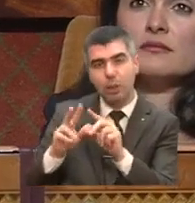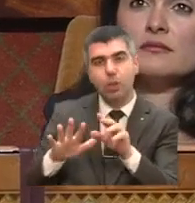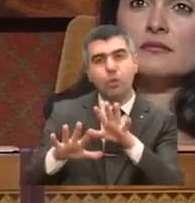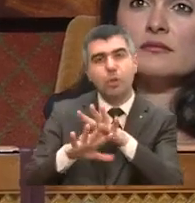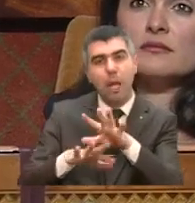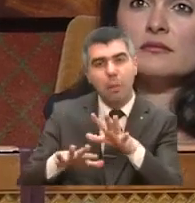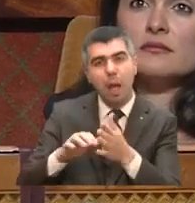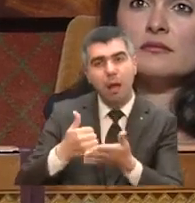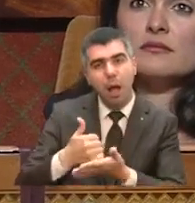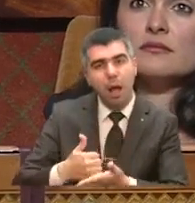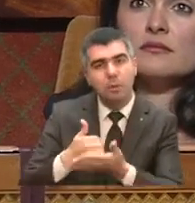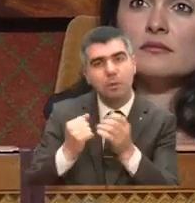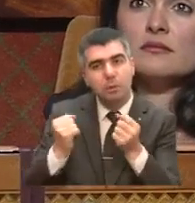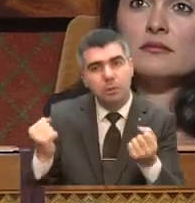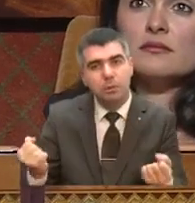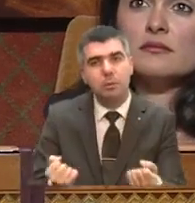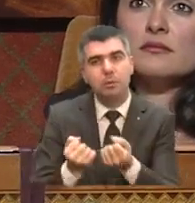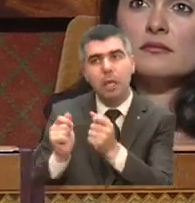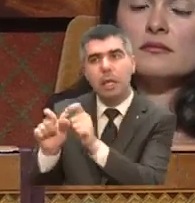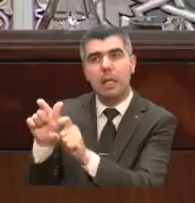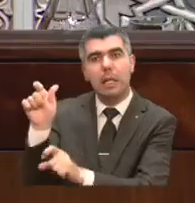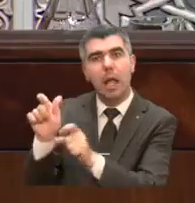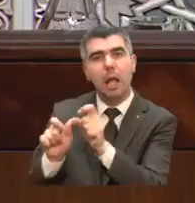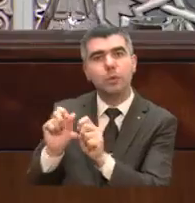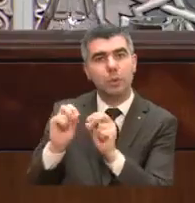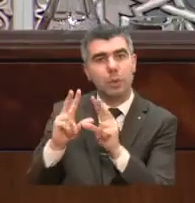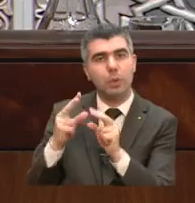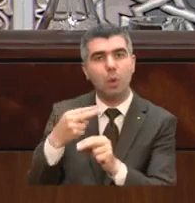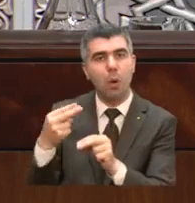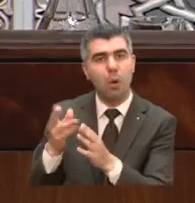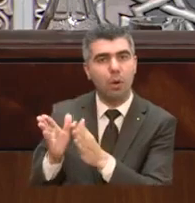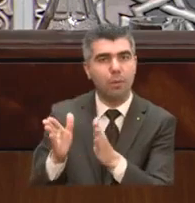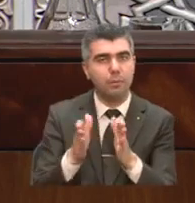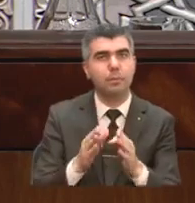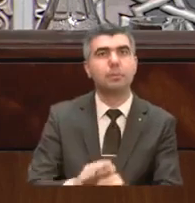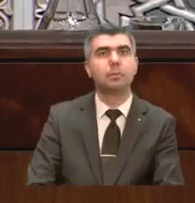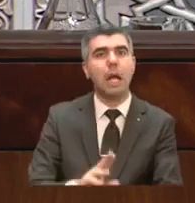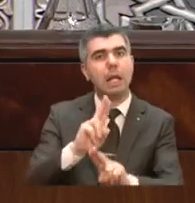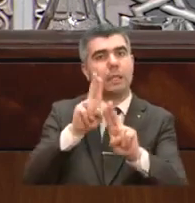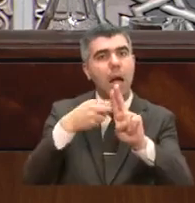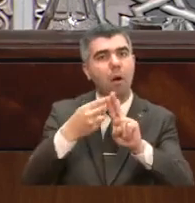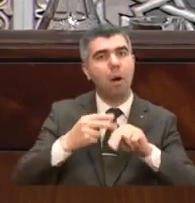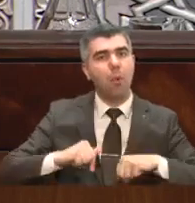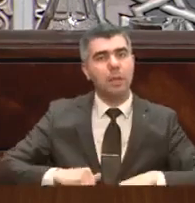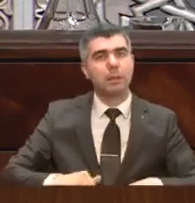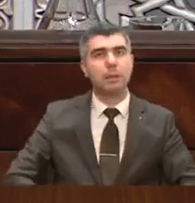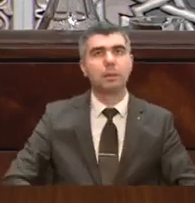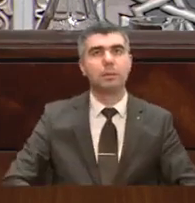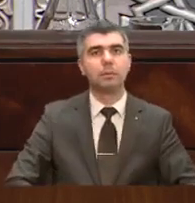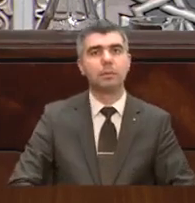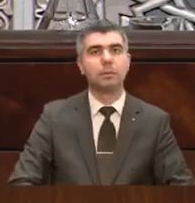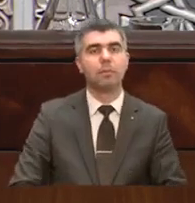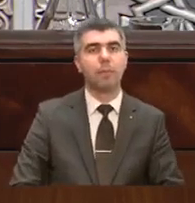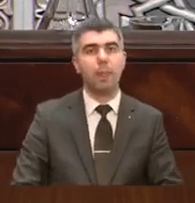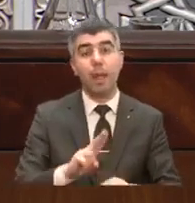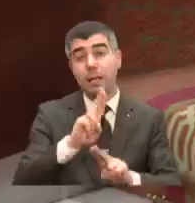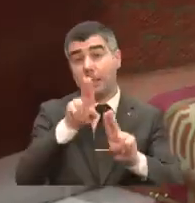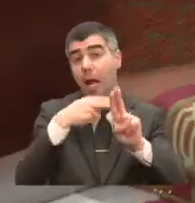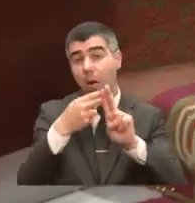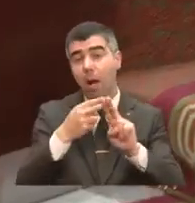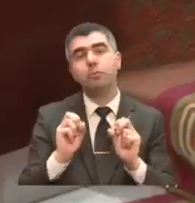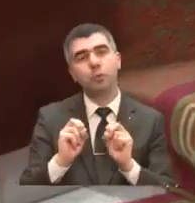التنمية البشرية المستدامة؟ وأشكر السيد الوزير. شكرا. رد السيد الوزير. الجواب نعم،